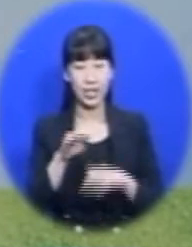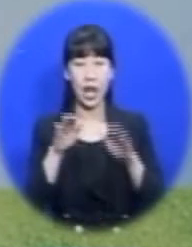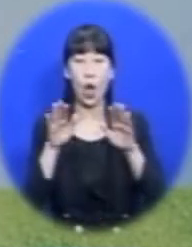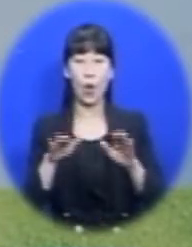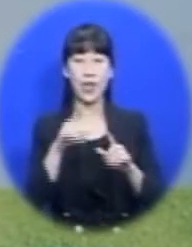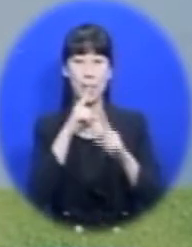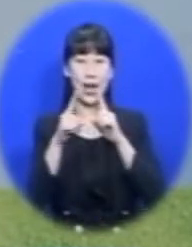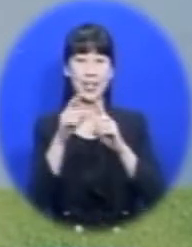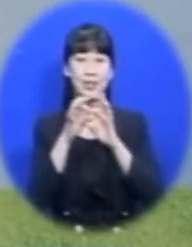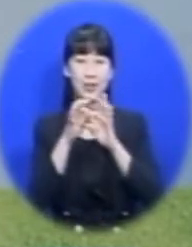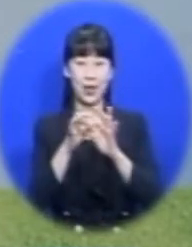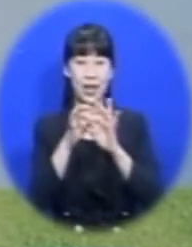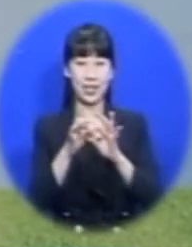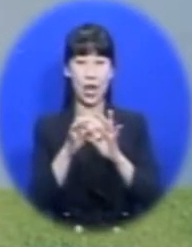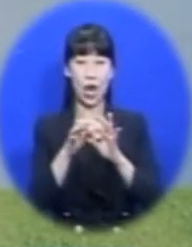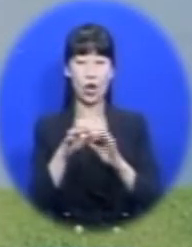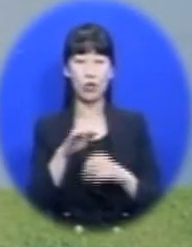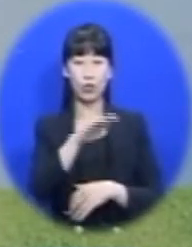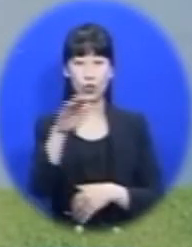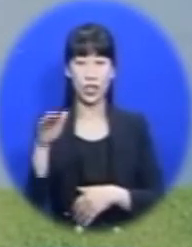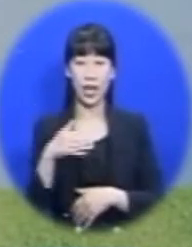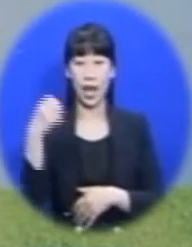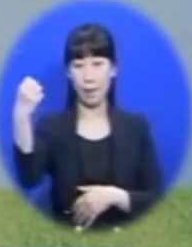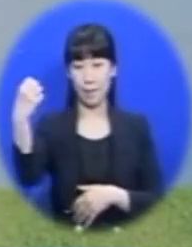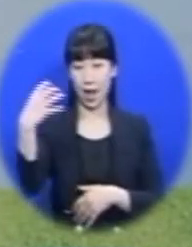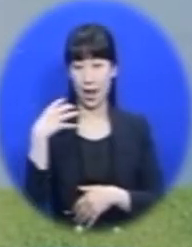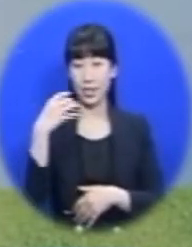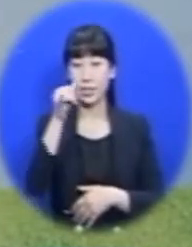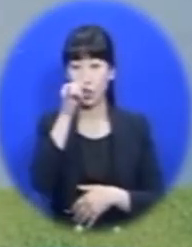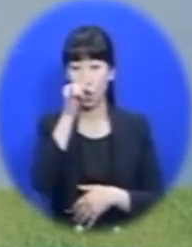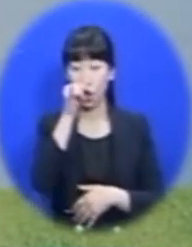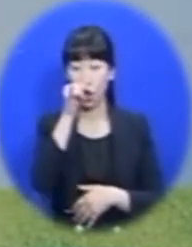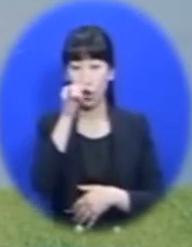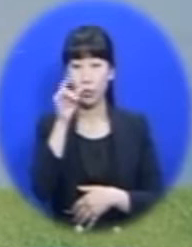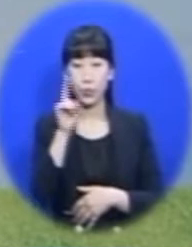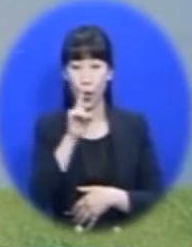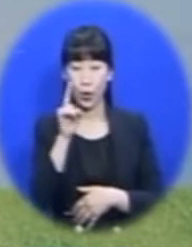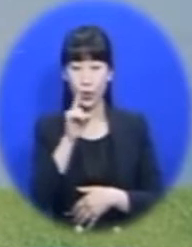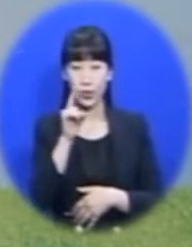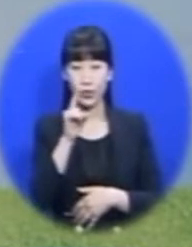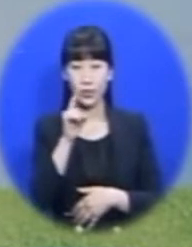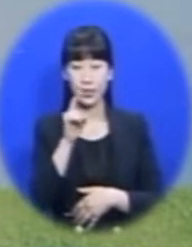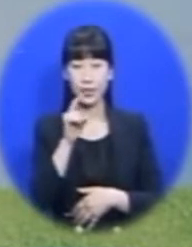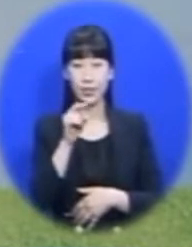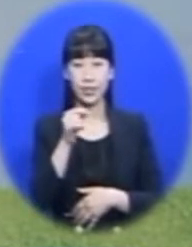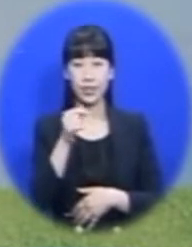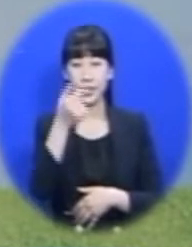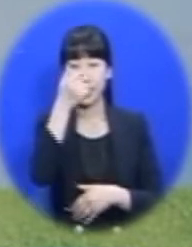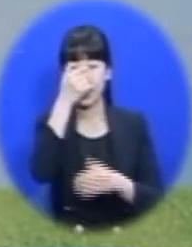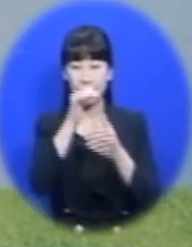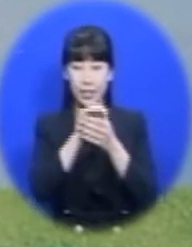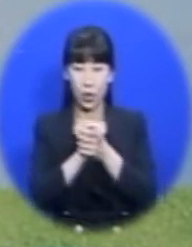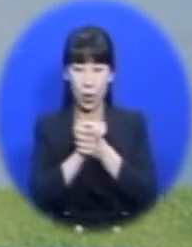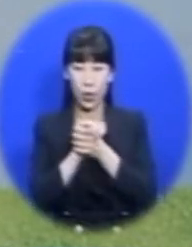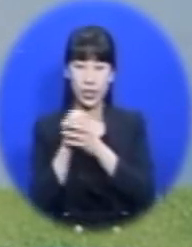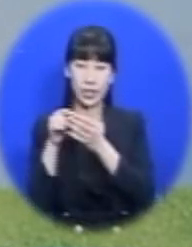우리에게 말씀하시는 것이 있습니다. 그것은 기도를 지속하기